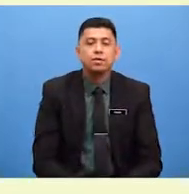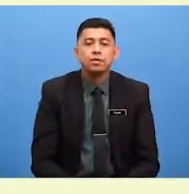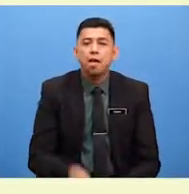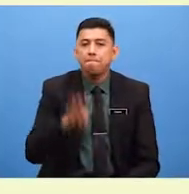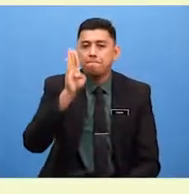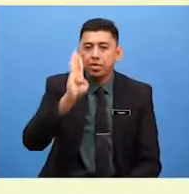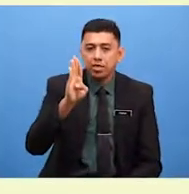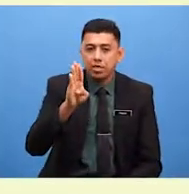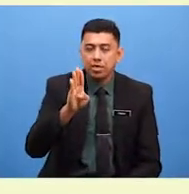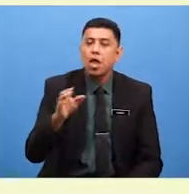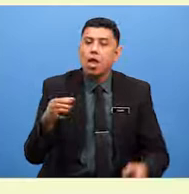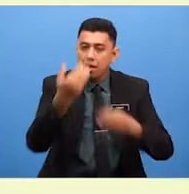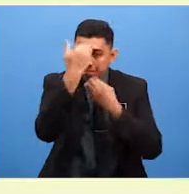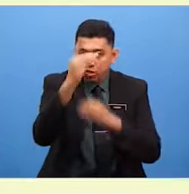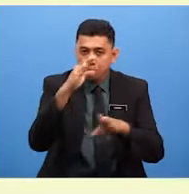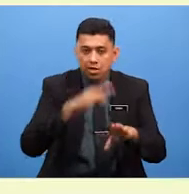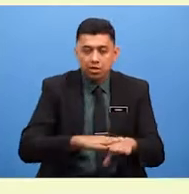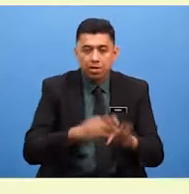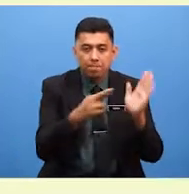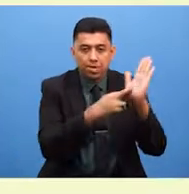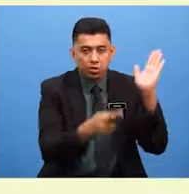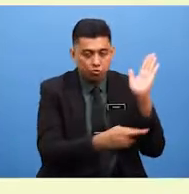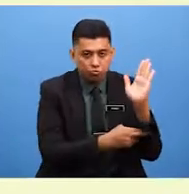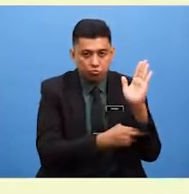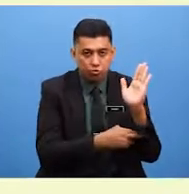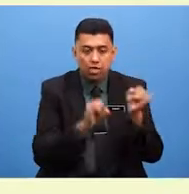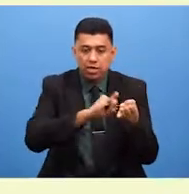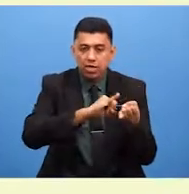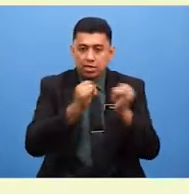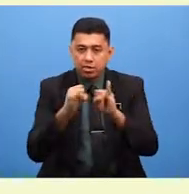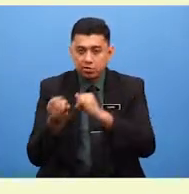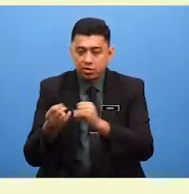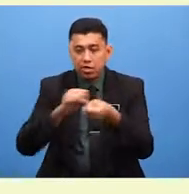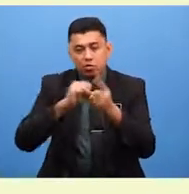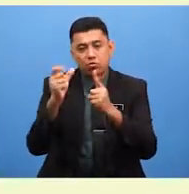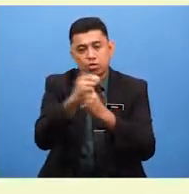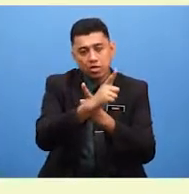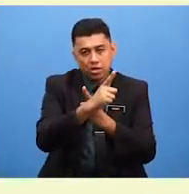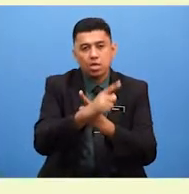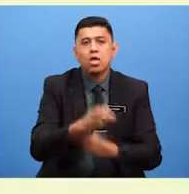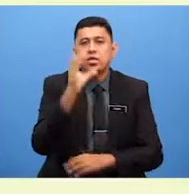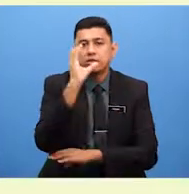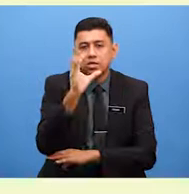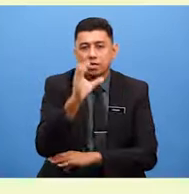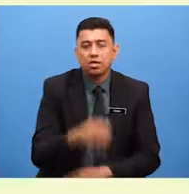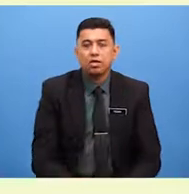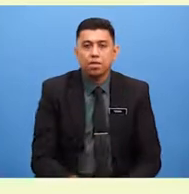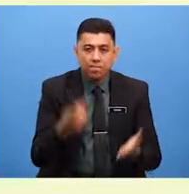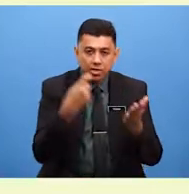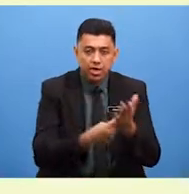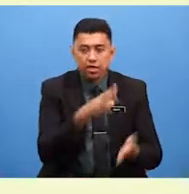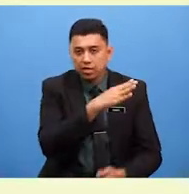B. Patuh pada peraturan institusi sosial. Dan C.